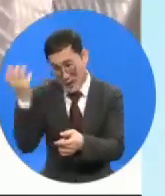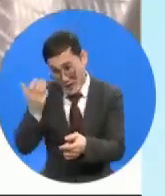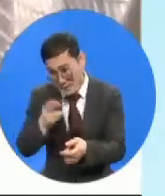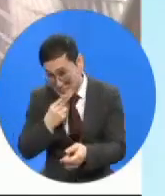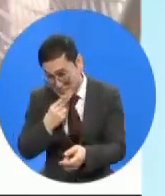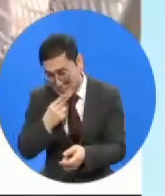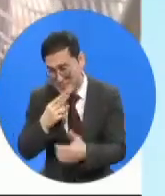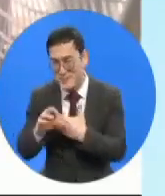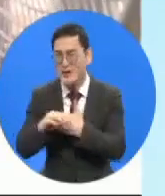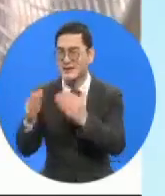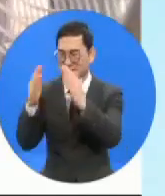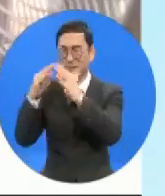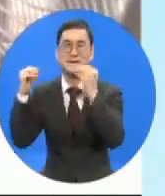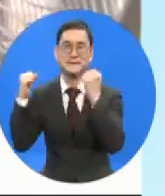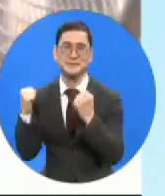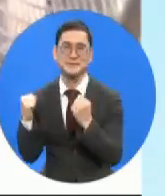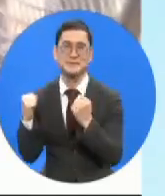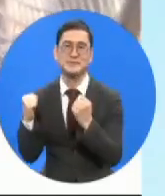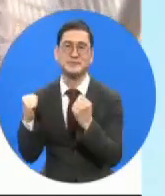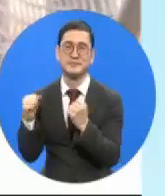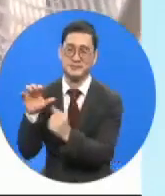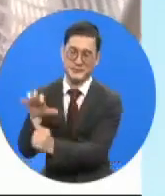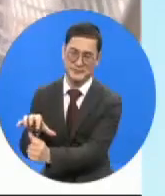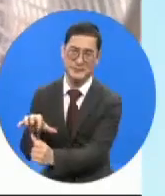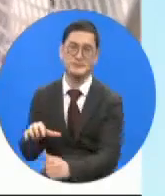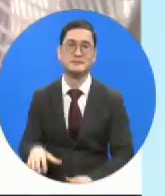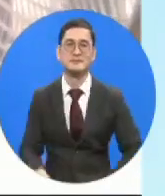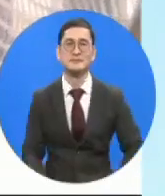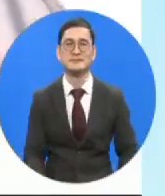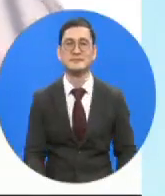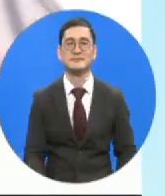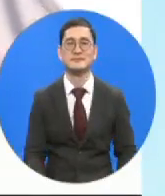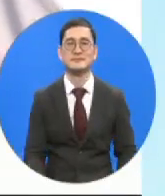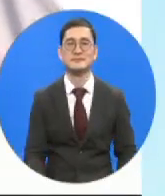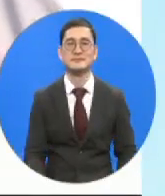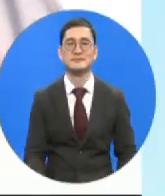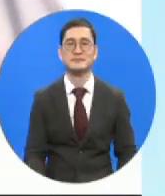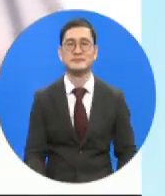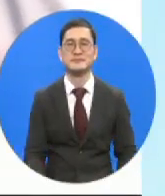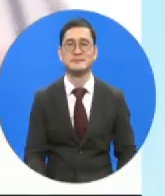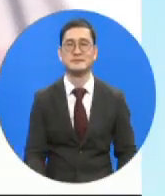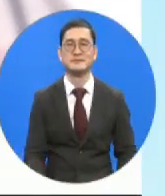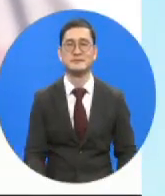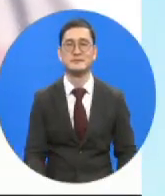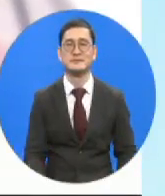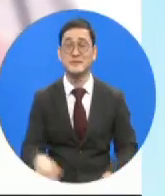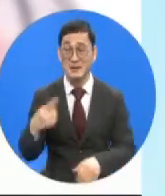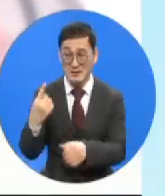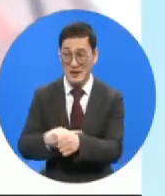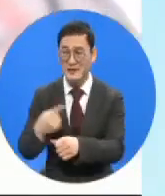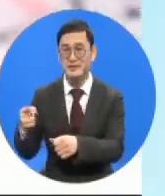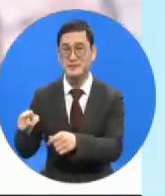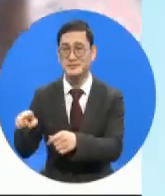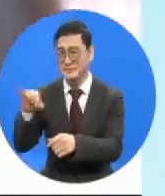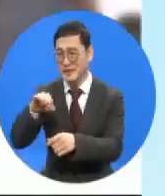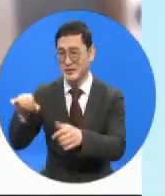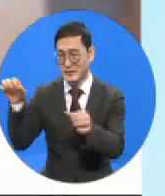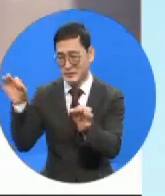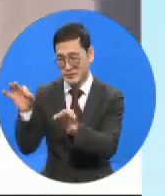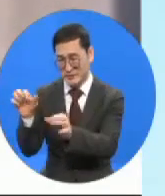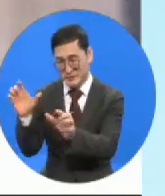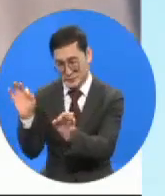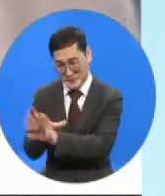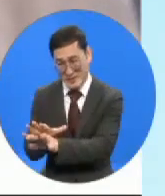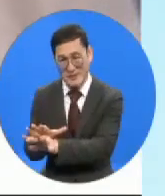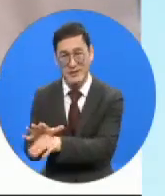조건에서 자기 보호자를 감염시키지 않을 만큼 방역수칙을 잘 만든다면 충분히 자가치료도 가능할 수 있어서 그런